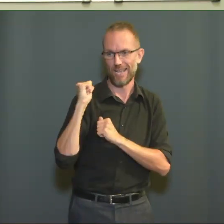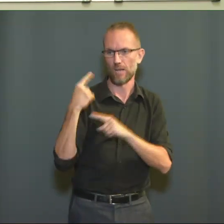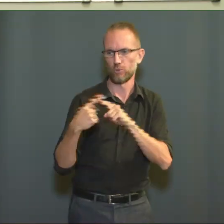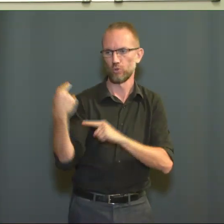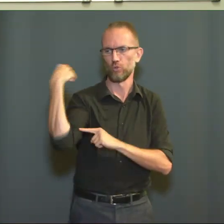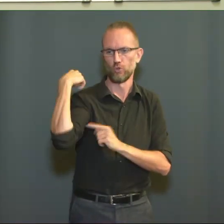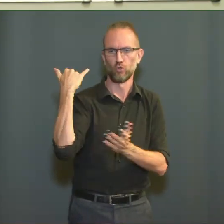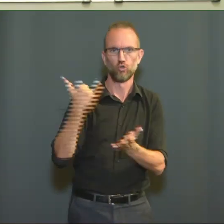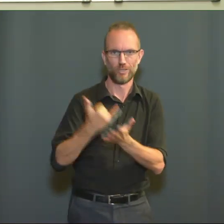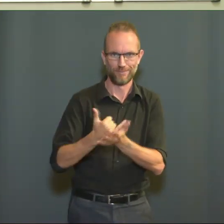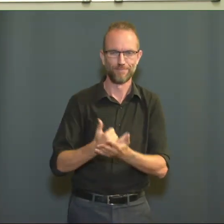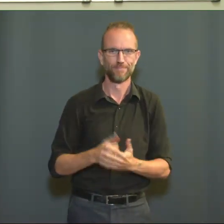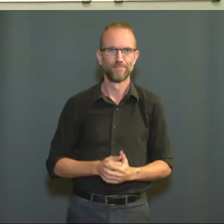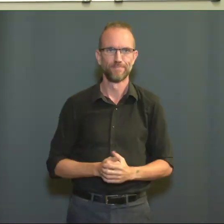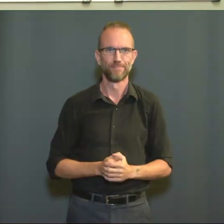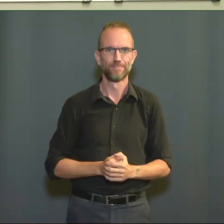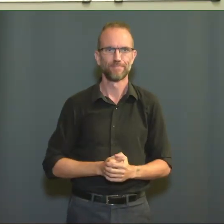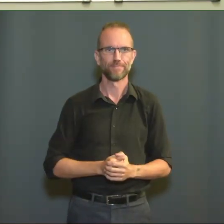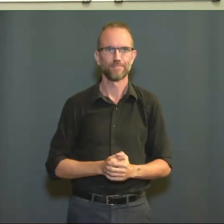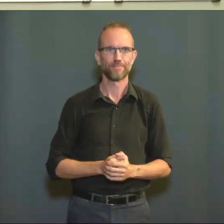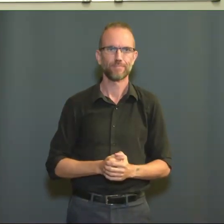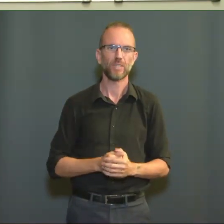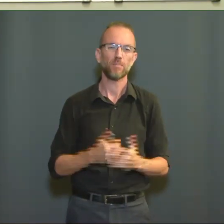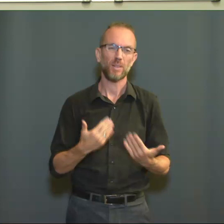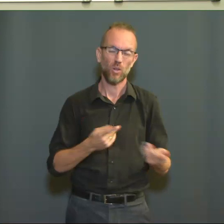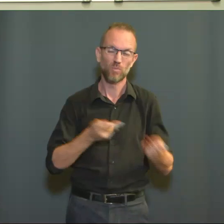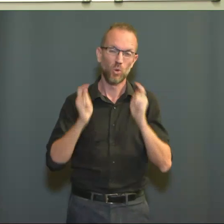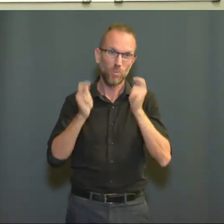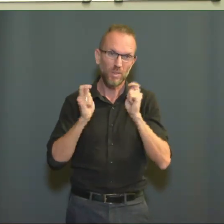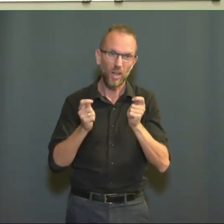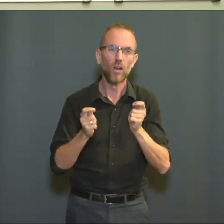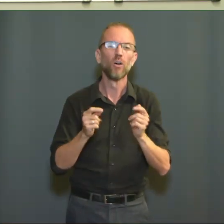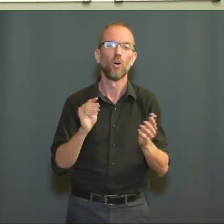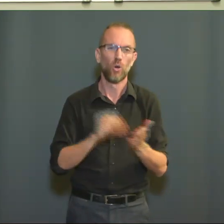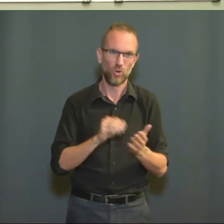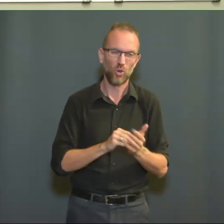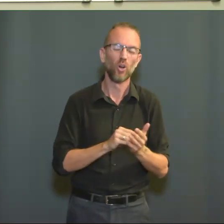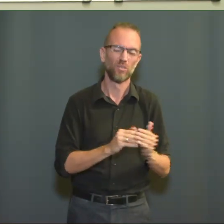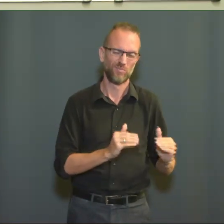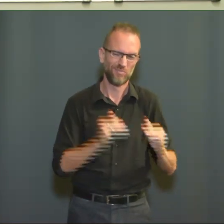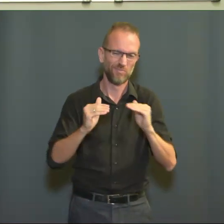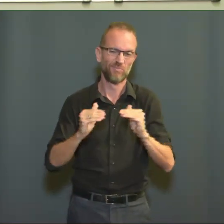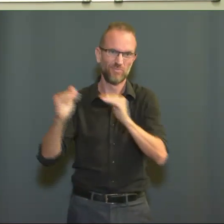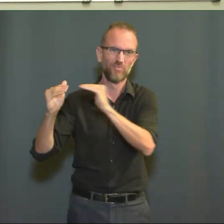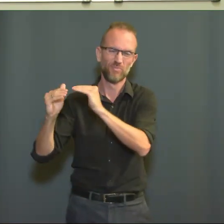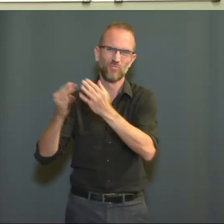donc actuellement toujours pour les admissions une augmentation qui est de l'ordre de 28%.